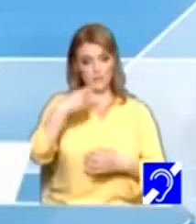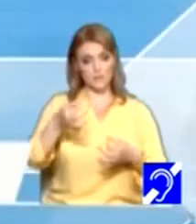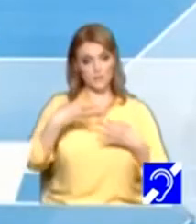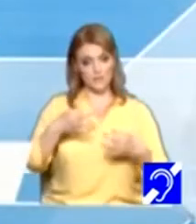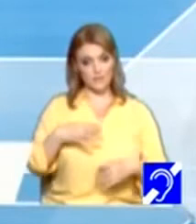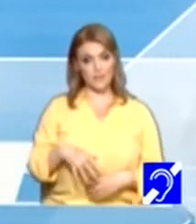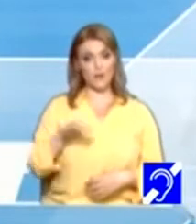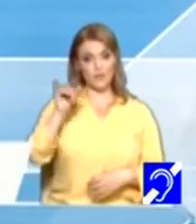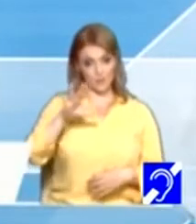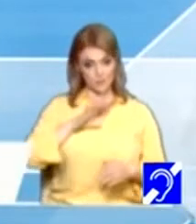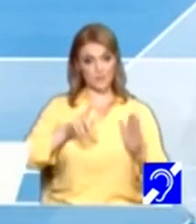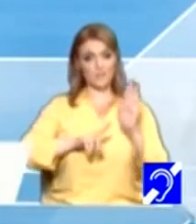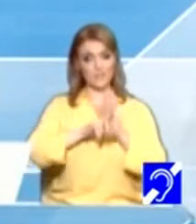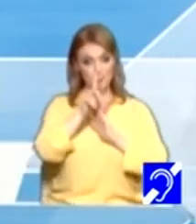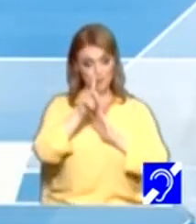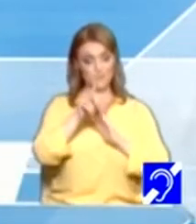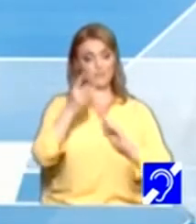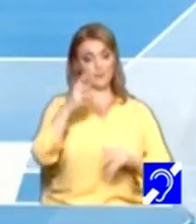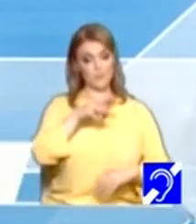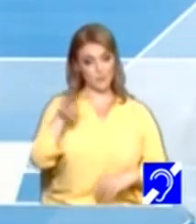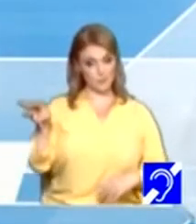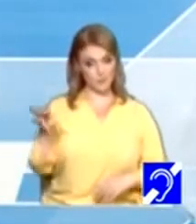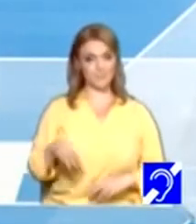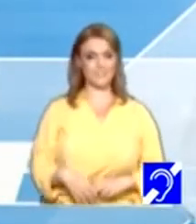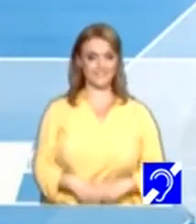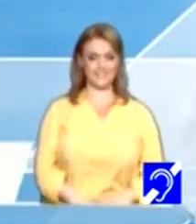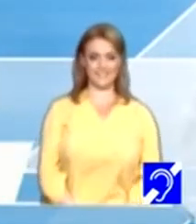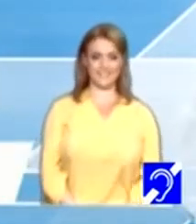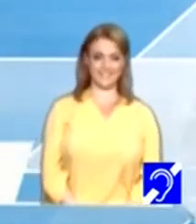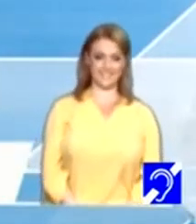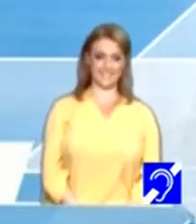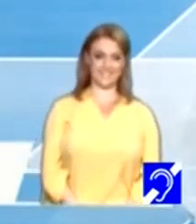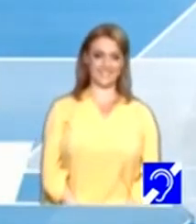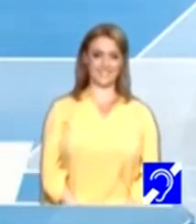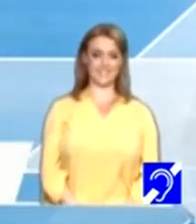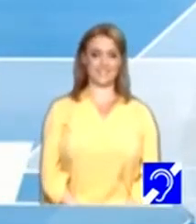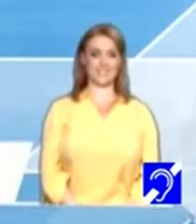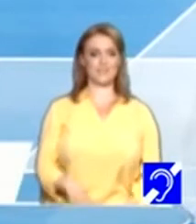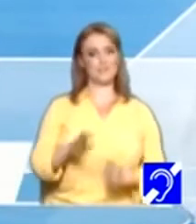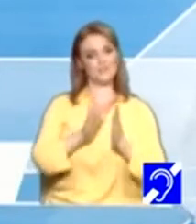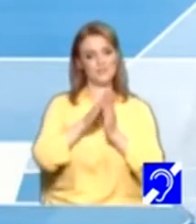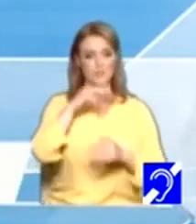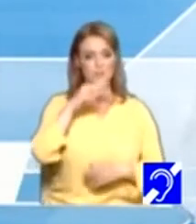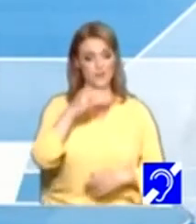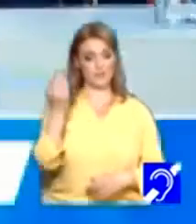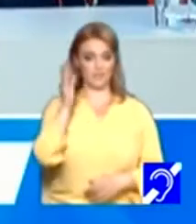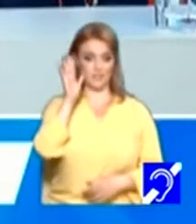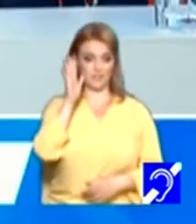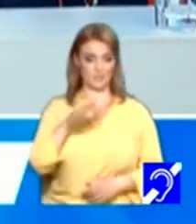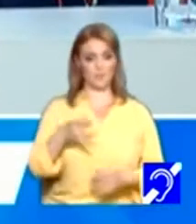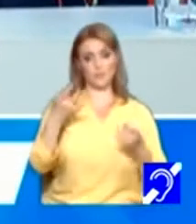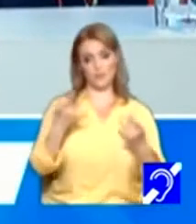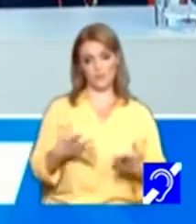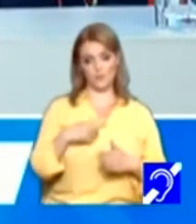avut la început două minute să prezentați Nicio problemă, am înțeles. V-am avertizat că trebuie să vă cântăriți timpul bine, cu atenție. Ok, și o simplă